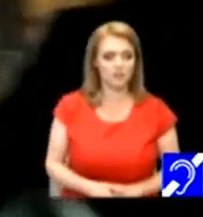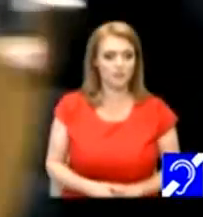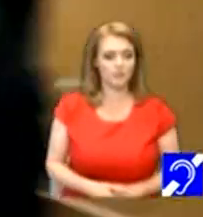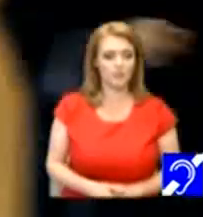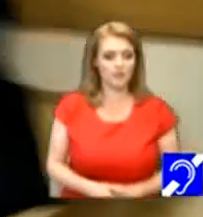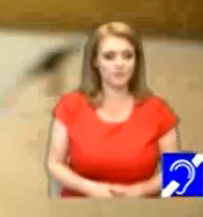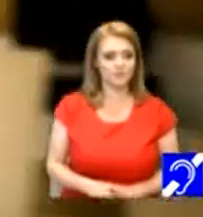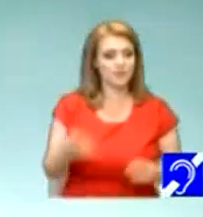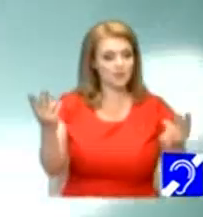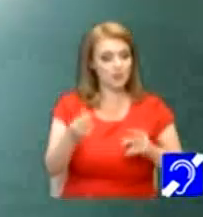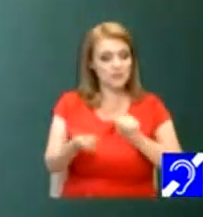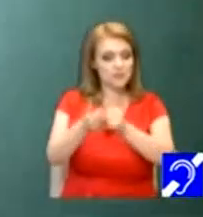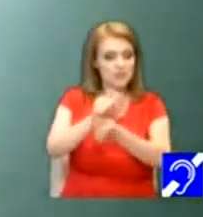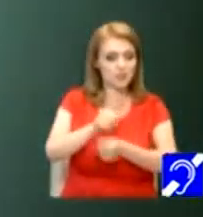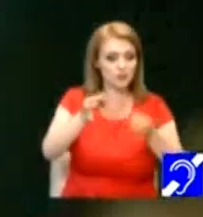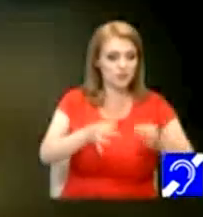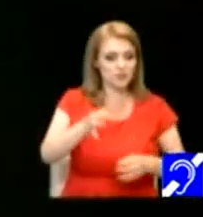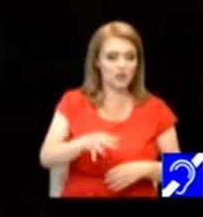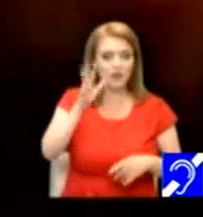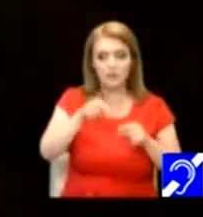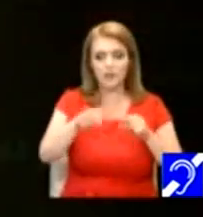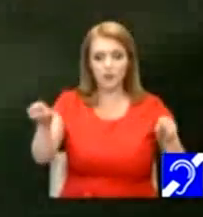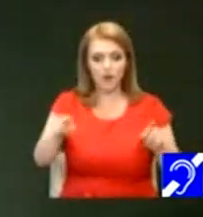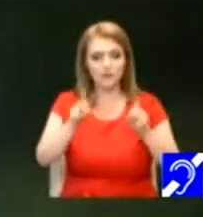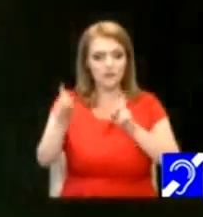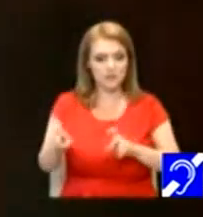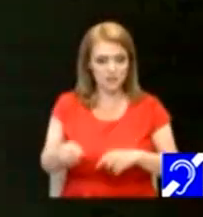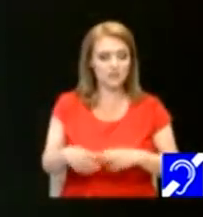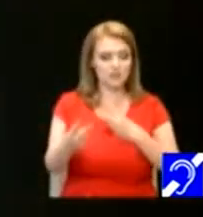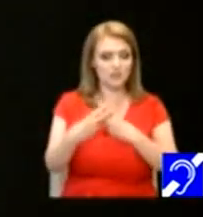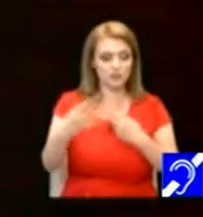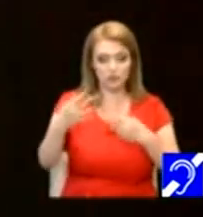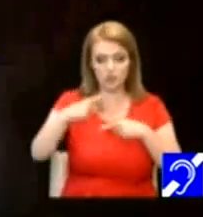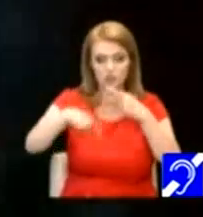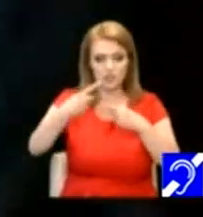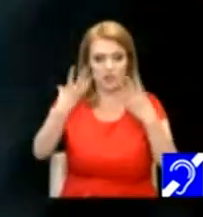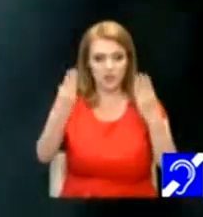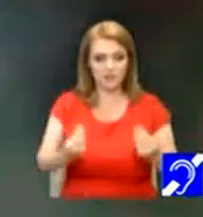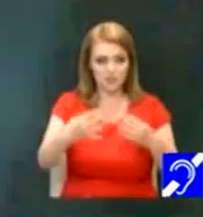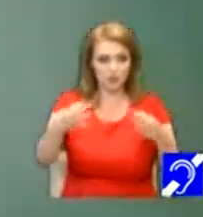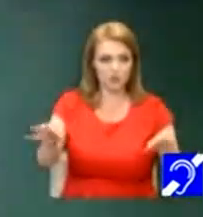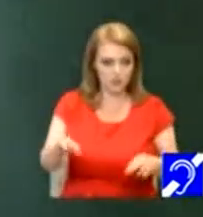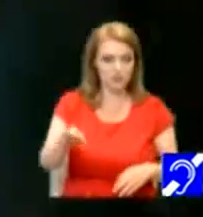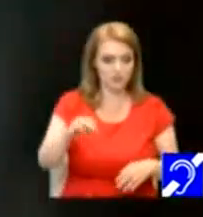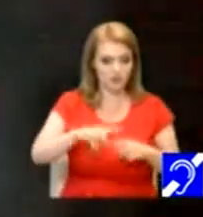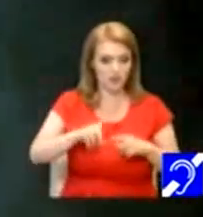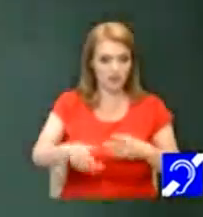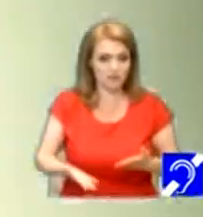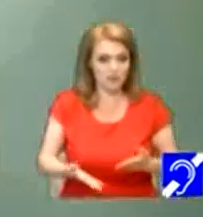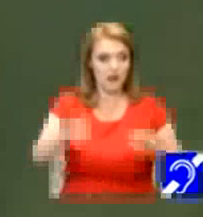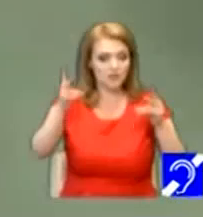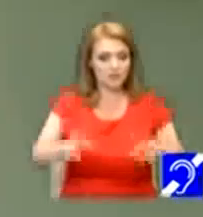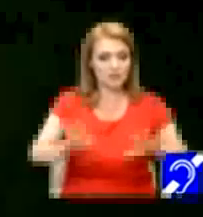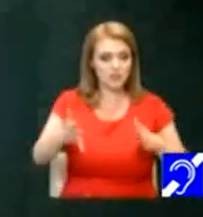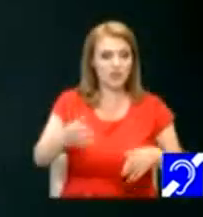să-ți facă autorecuzare? Perioada de menținere a inculpatului în stare de arest expiră în câteva zile și el urmează să fie eliberat. Tragedia